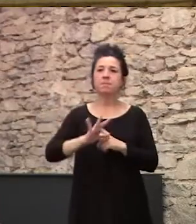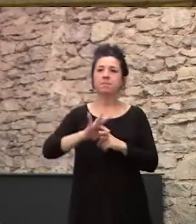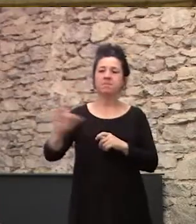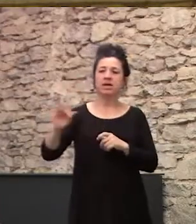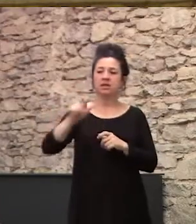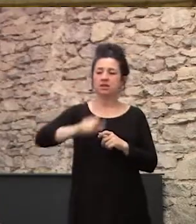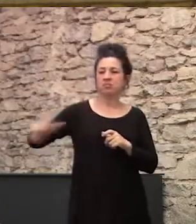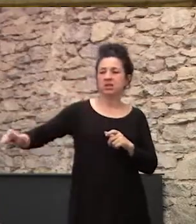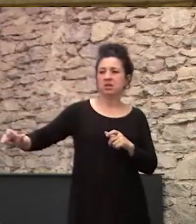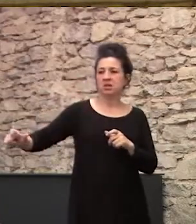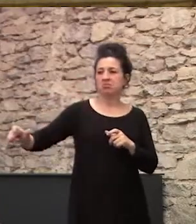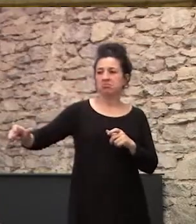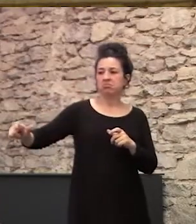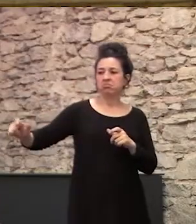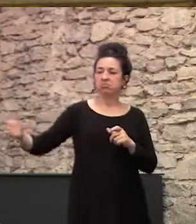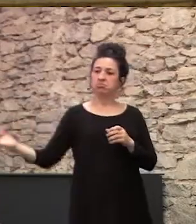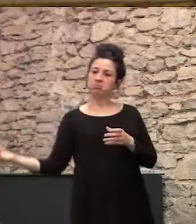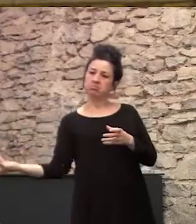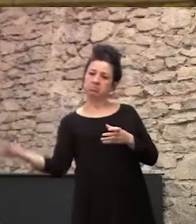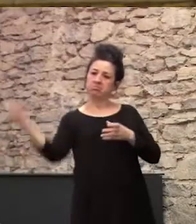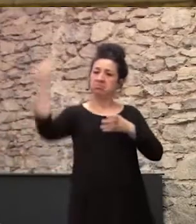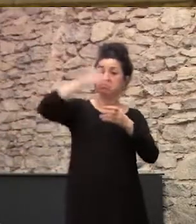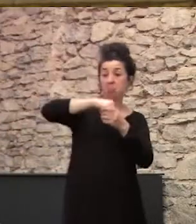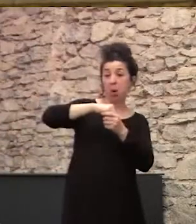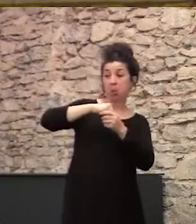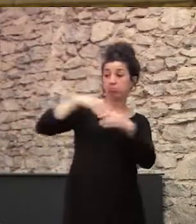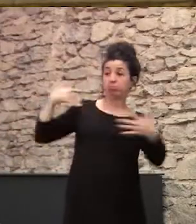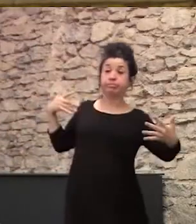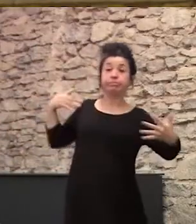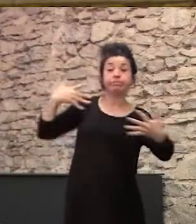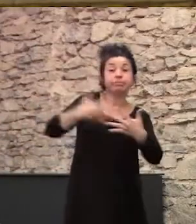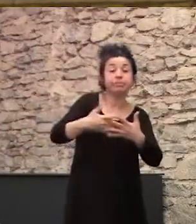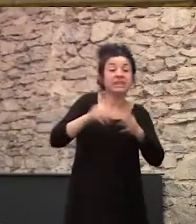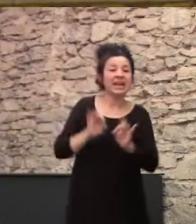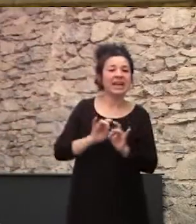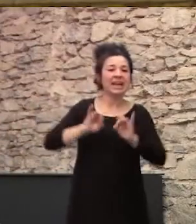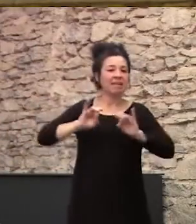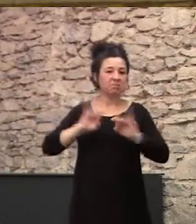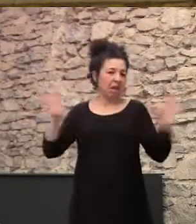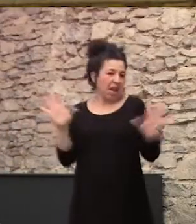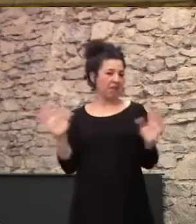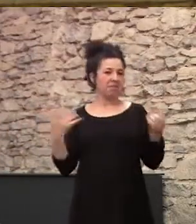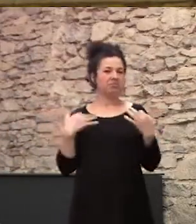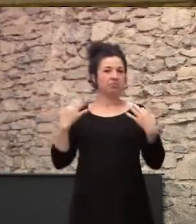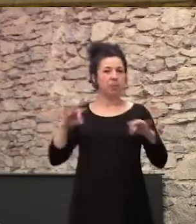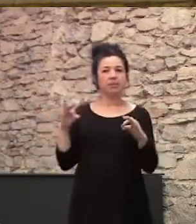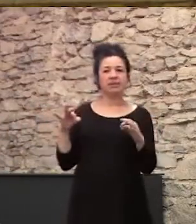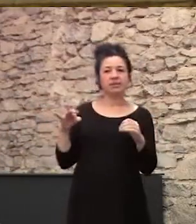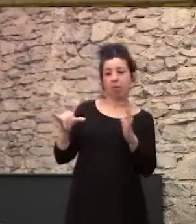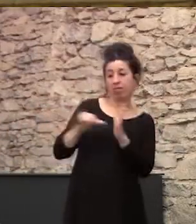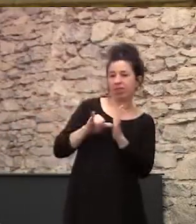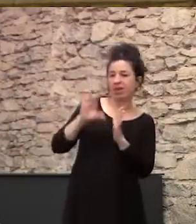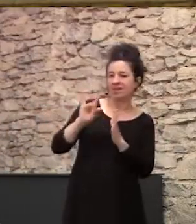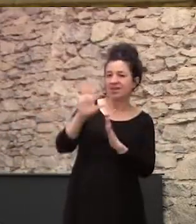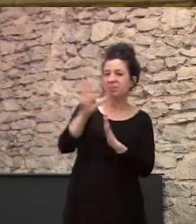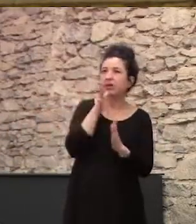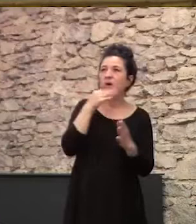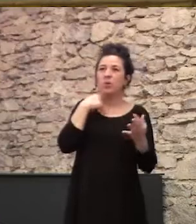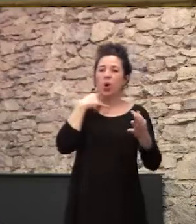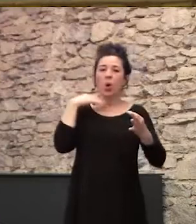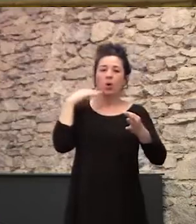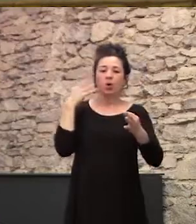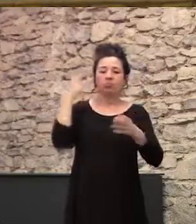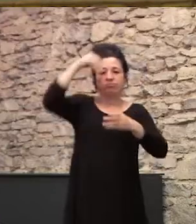pixka bat, por libre edo joan dako, ez da bilena urruti, baina ez dagoena, ez dakit, antolatuta, ez ez daio?